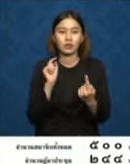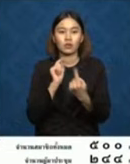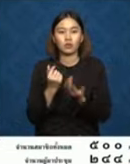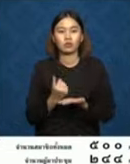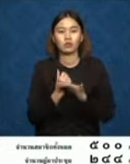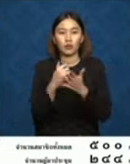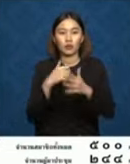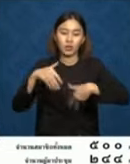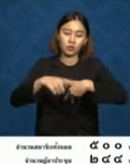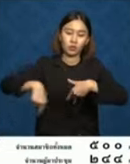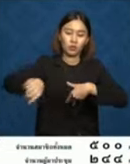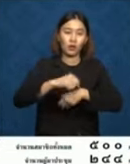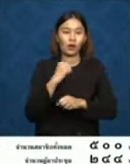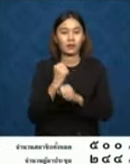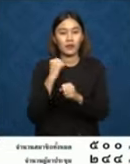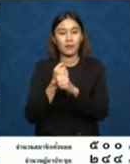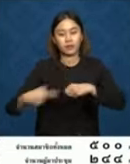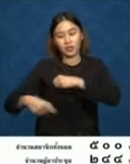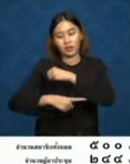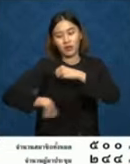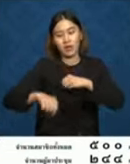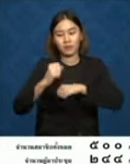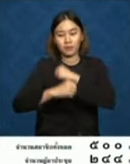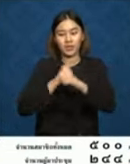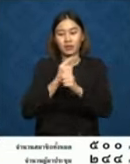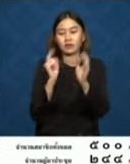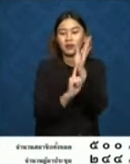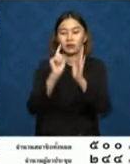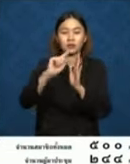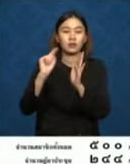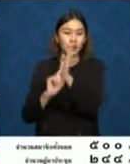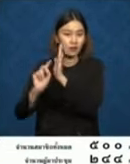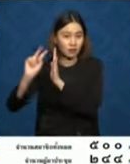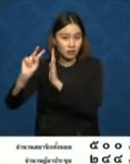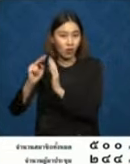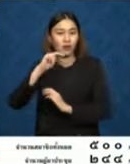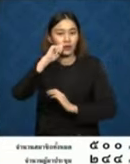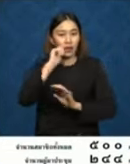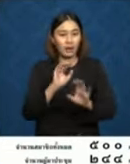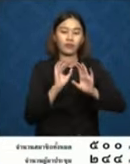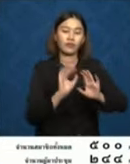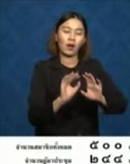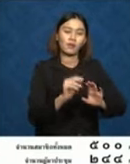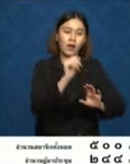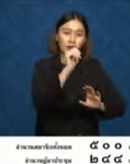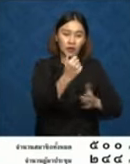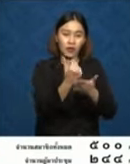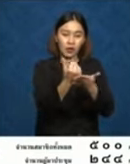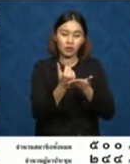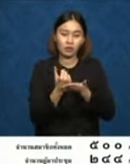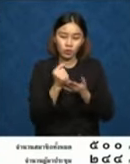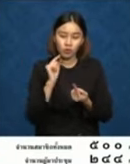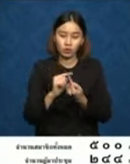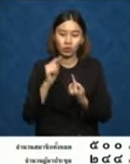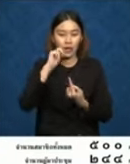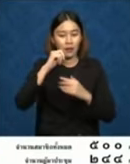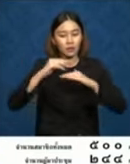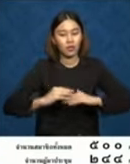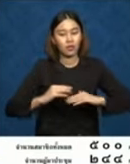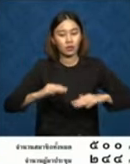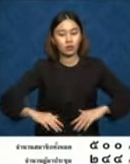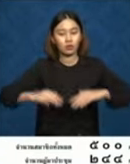ำให้พี่น้องนั้นสามารถทำนาได้ถึงปีละ2ครั้งแล้วก็เวลาหน้าน้ำเนี่ยสามารถเก็บน้ำเพื่อที่จะบรรเทาอุทกภัยให้